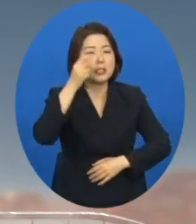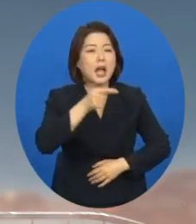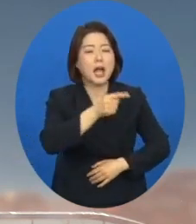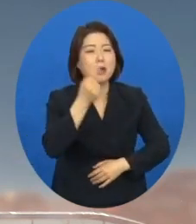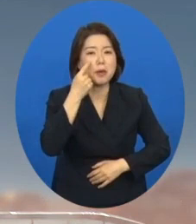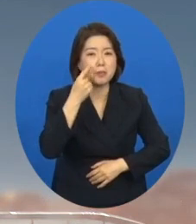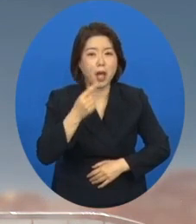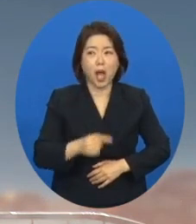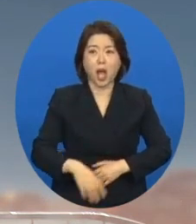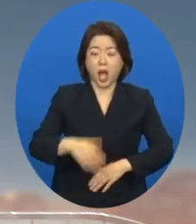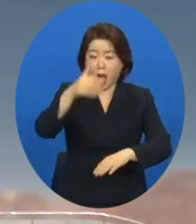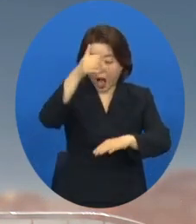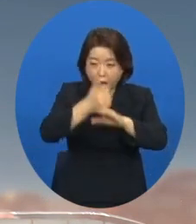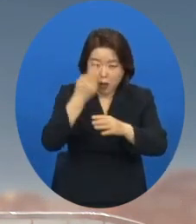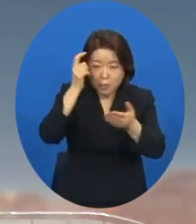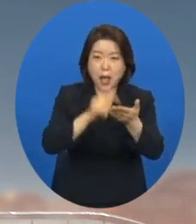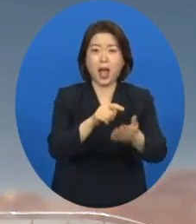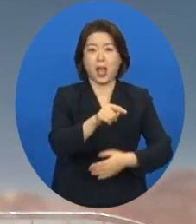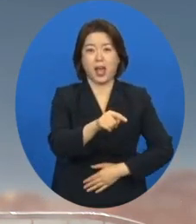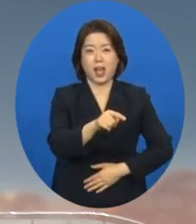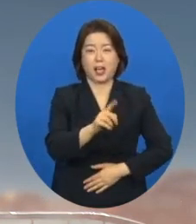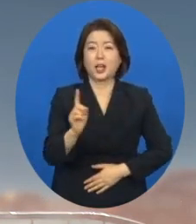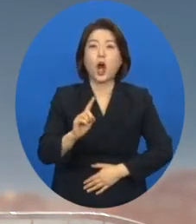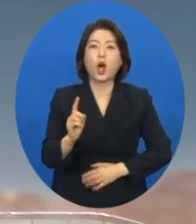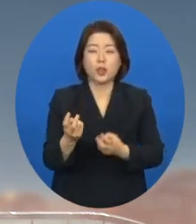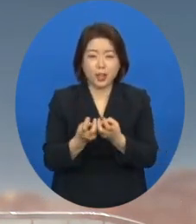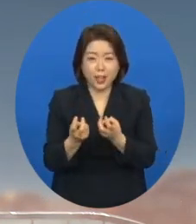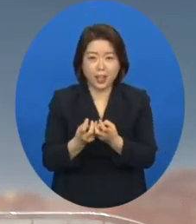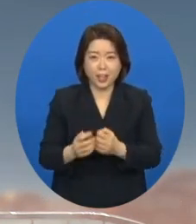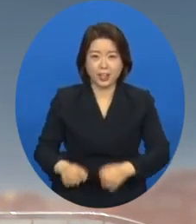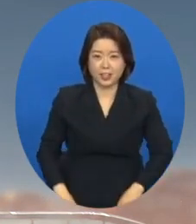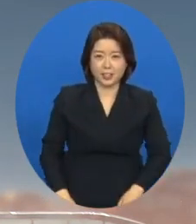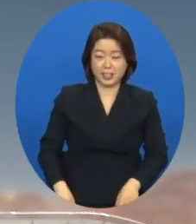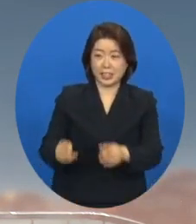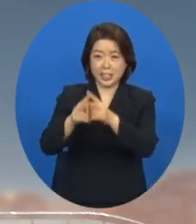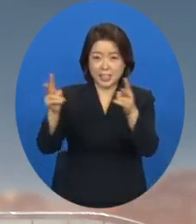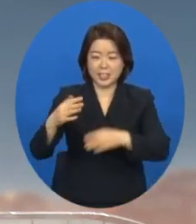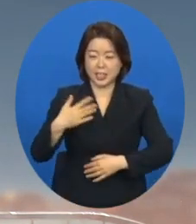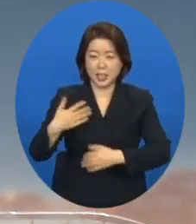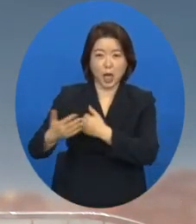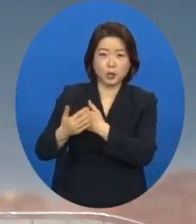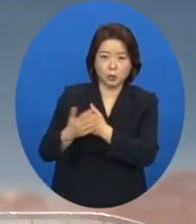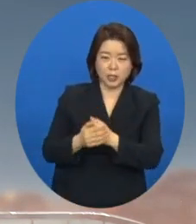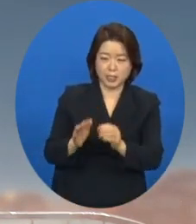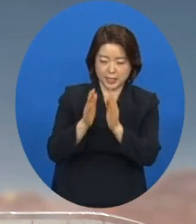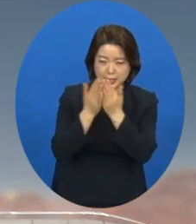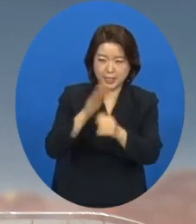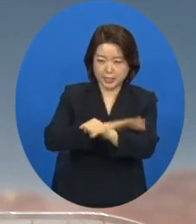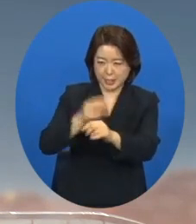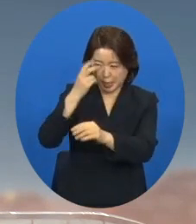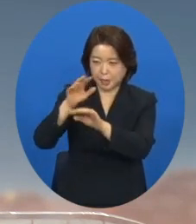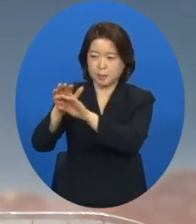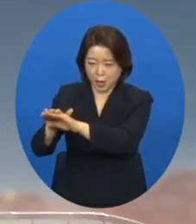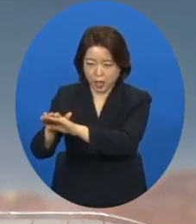찾았어요, 결국에는. 어떻게 된 거냐? 1층에 저를 도와주신 분이 또한 그 책을 잘 보관을 해두신 거예요. 근데 원래 있던 곳에 안